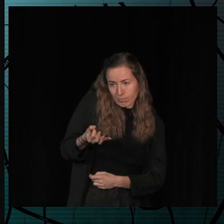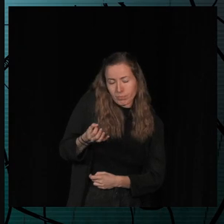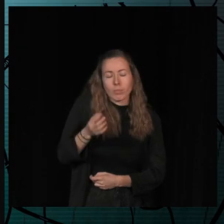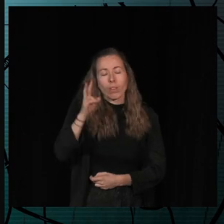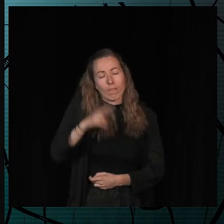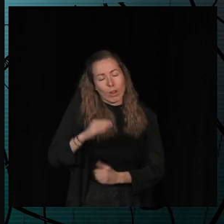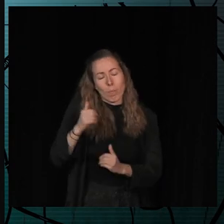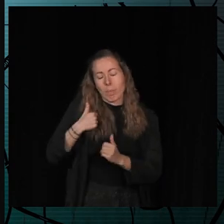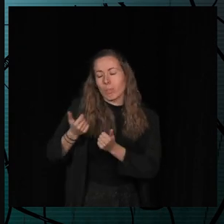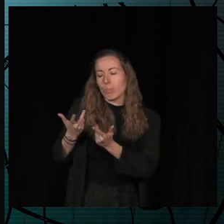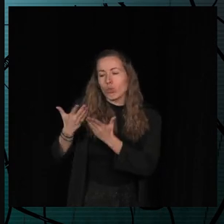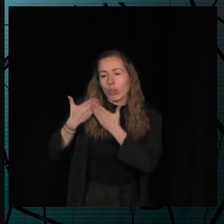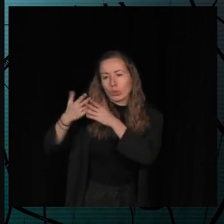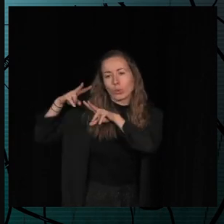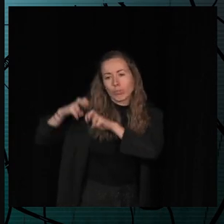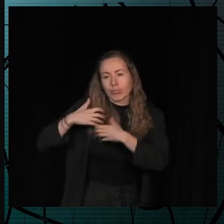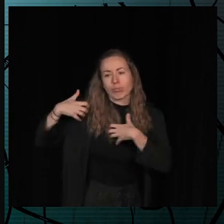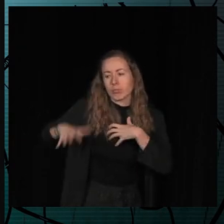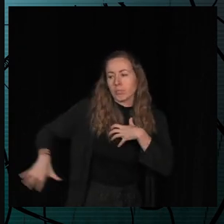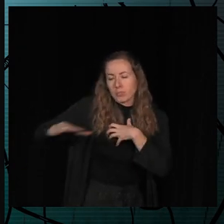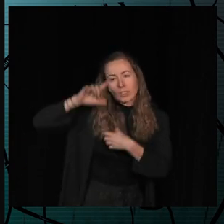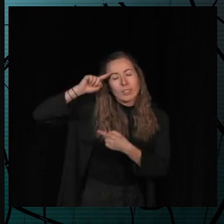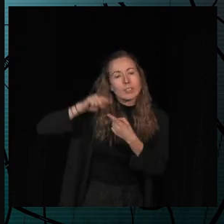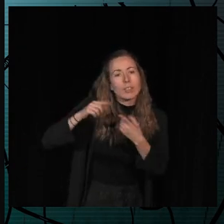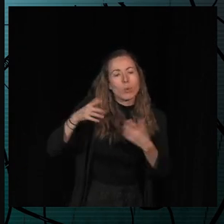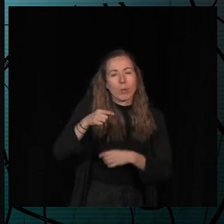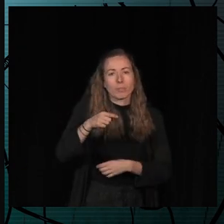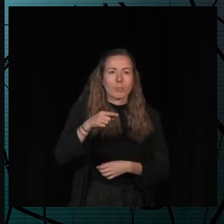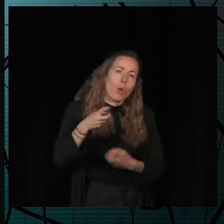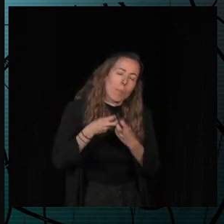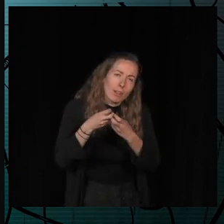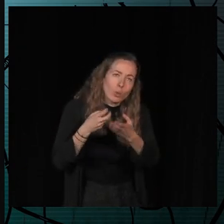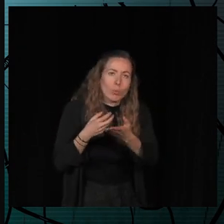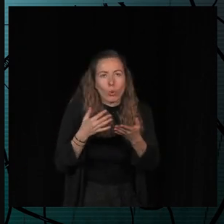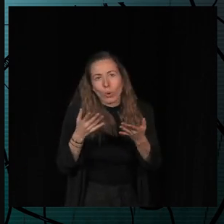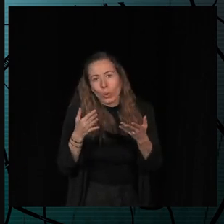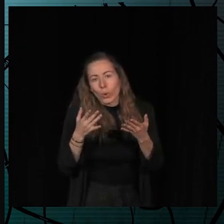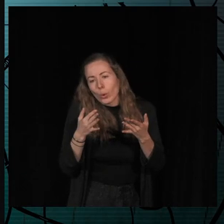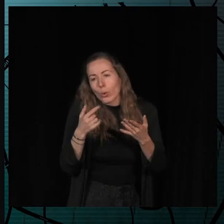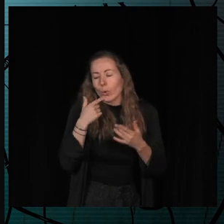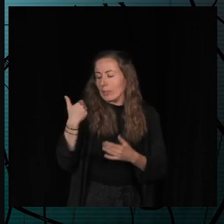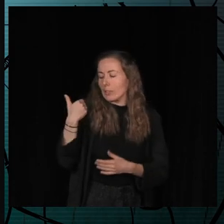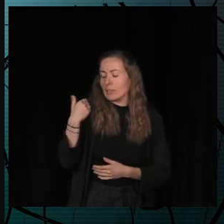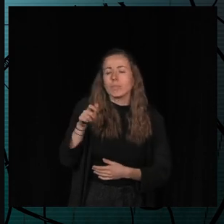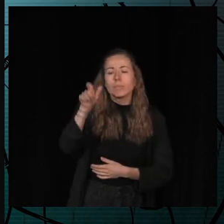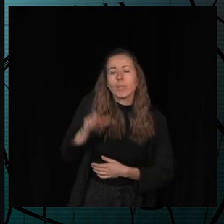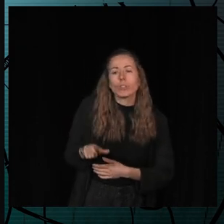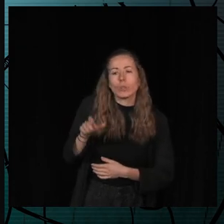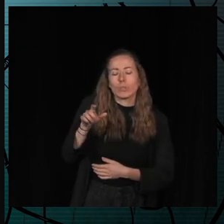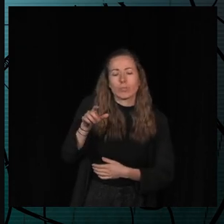sur le fait que en effet les alors je pense puisqu'on en a parlé tout à l'heure vous avez un chercheur de